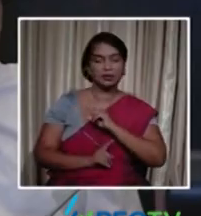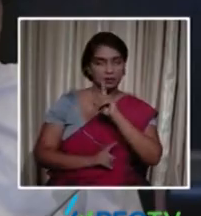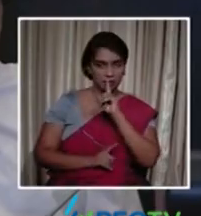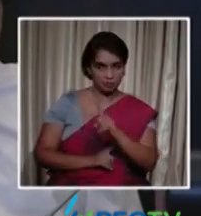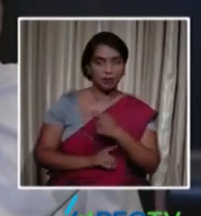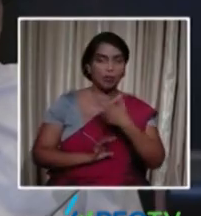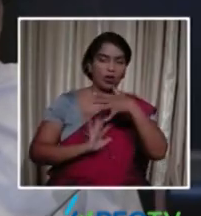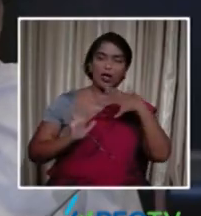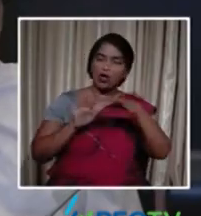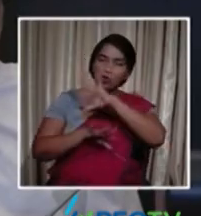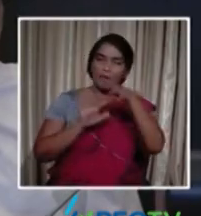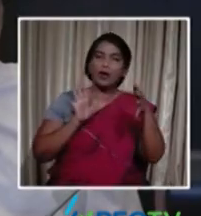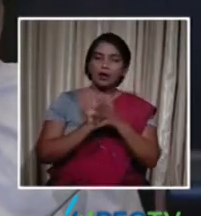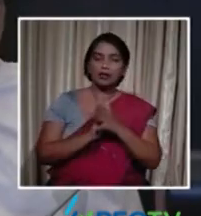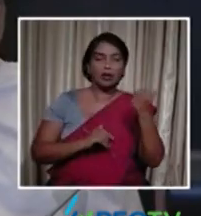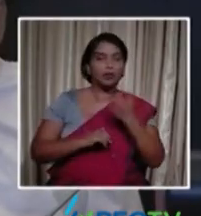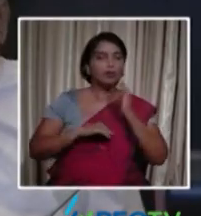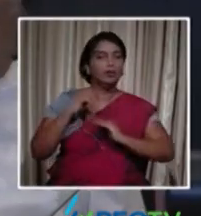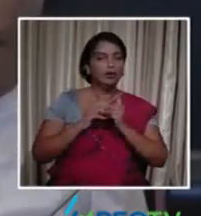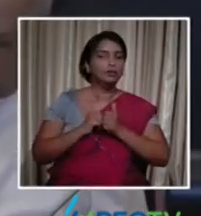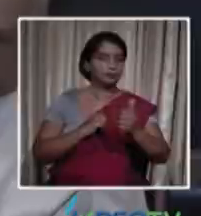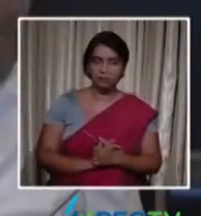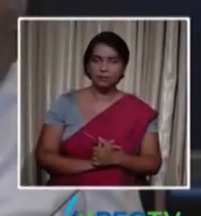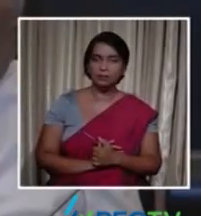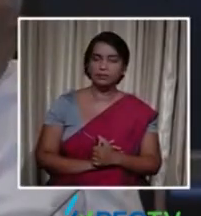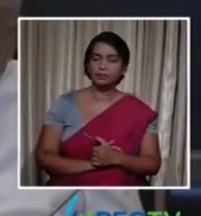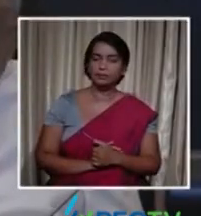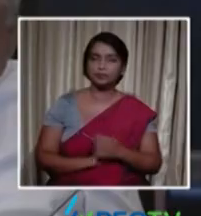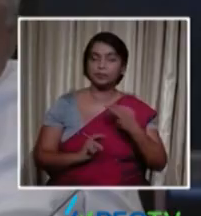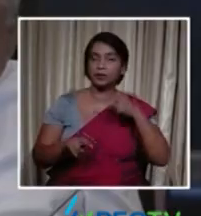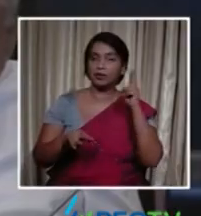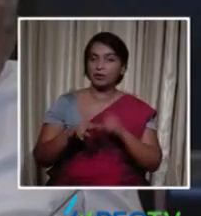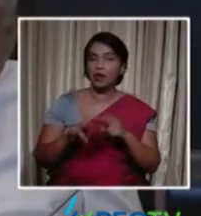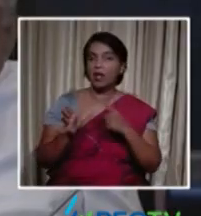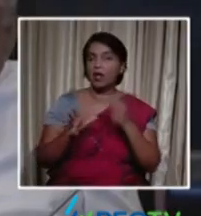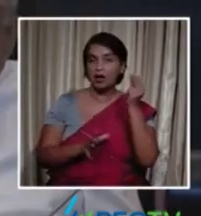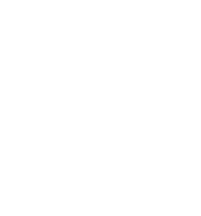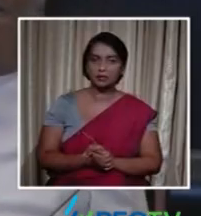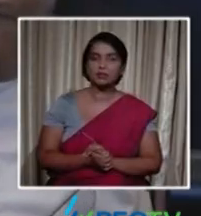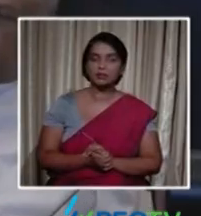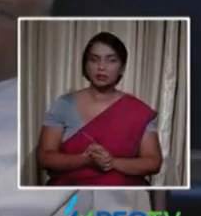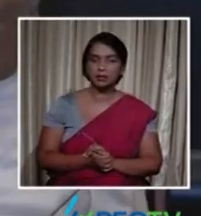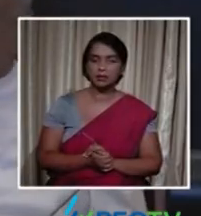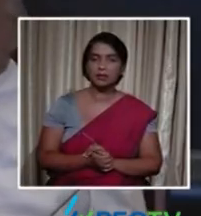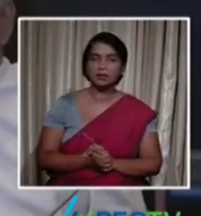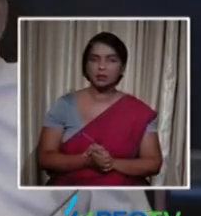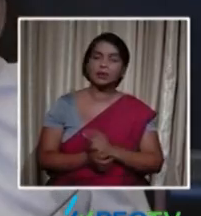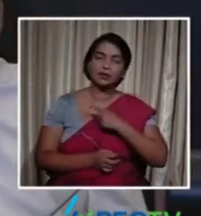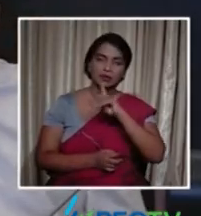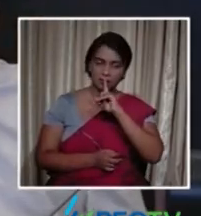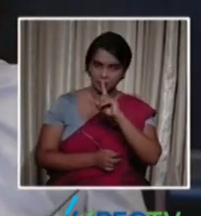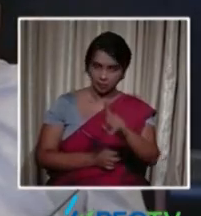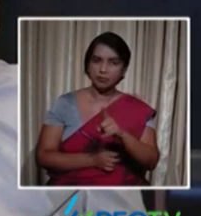අපි ඔක්කොම එකතු වෙලා අලුත් ක්‍රමවේදයක් ගන්න වැඩ කටයුතු කරමු කියලා. මගේ මිත්‍ර අනුර කුමා දිසානායකටත් ඒ වගේම ඉල්ලීමක්